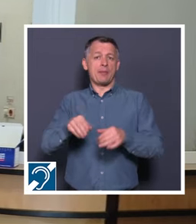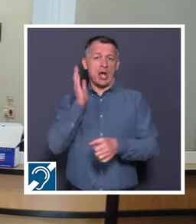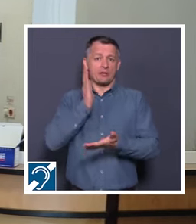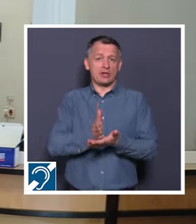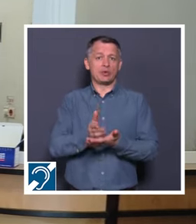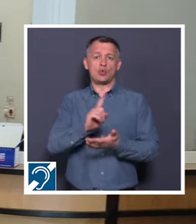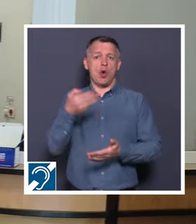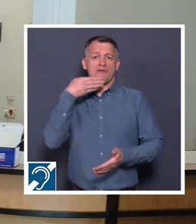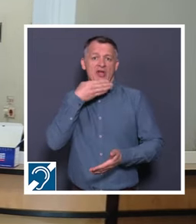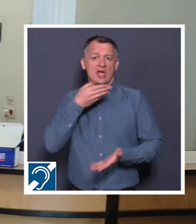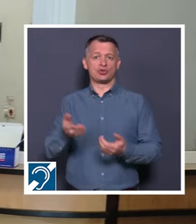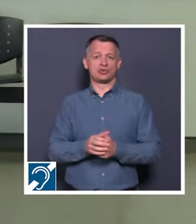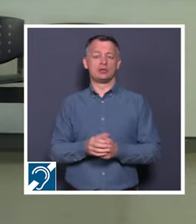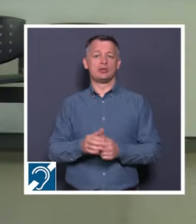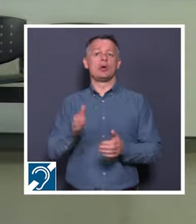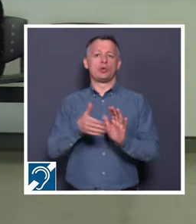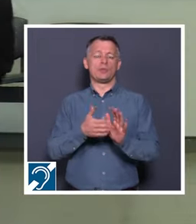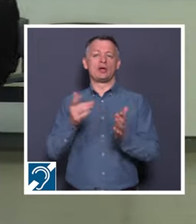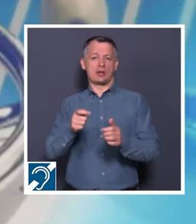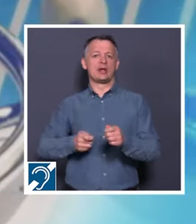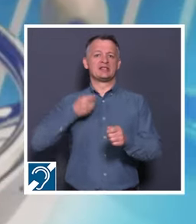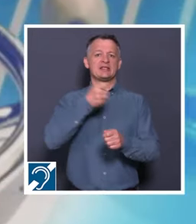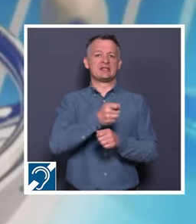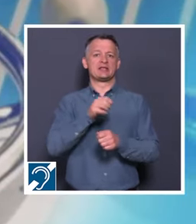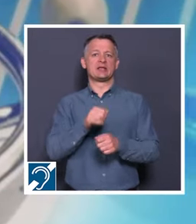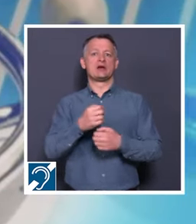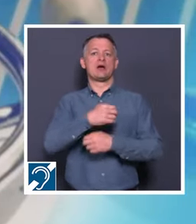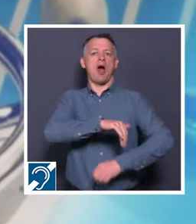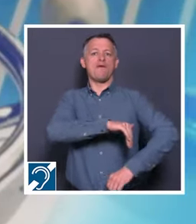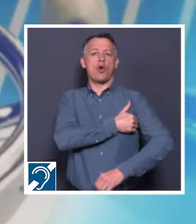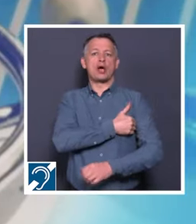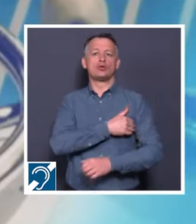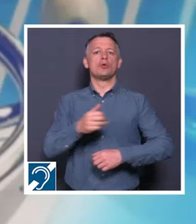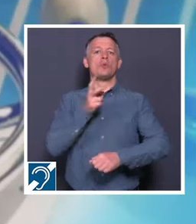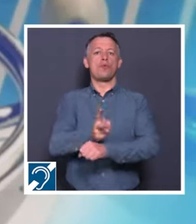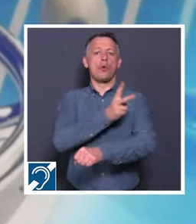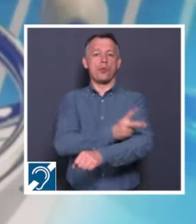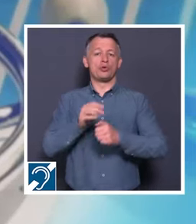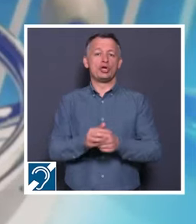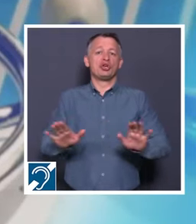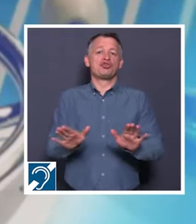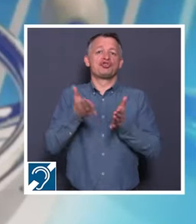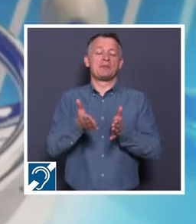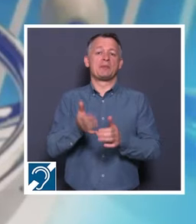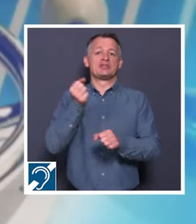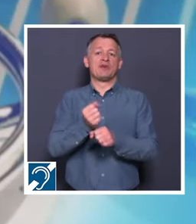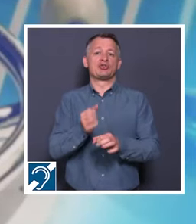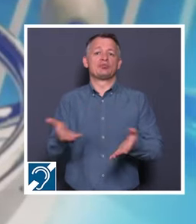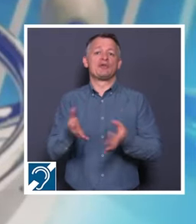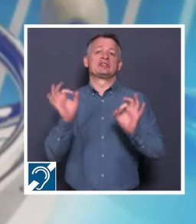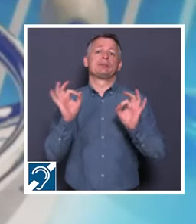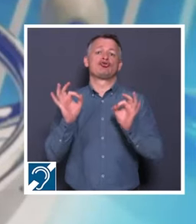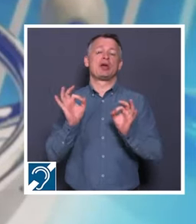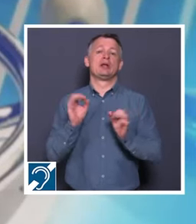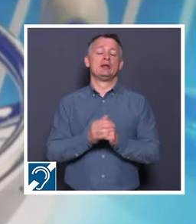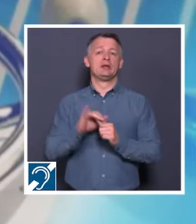român, motiv pentru care va sesiza avocatul poporului. Începem să facem excepții sau începem să facem clasificări